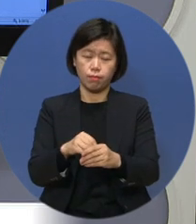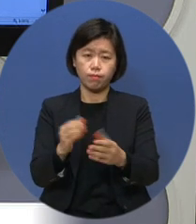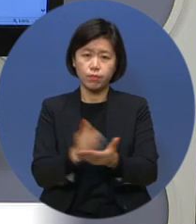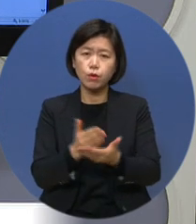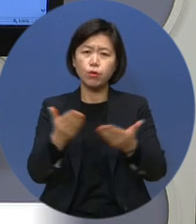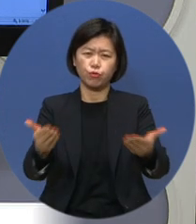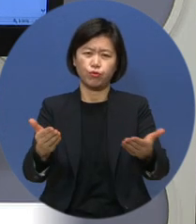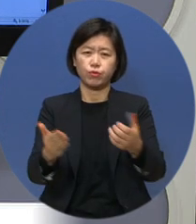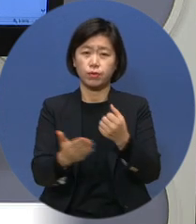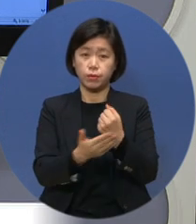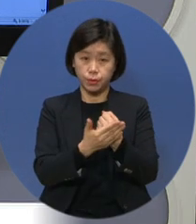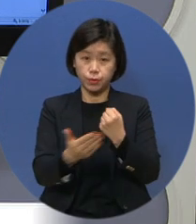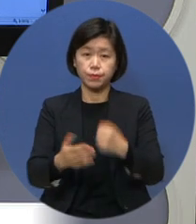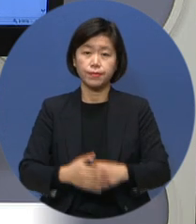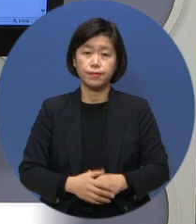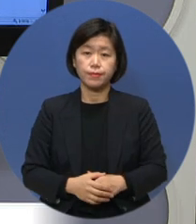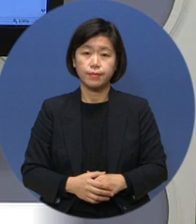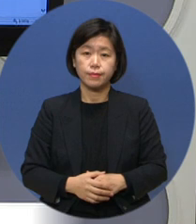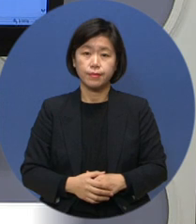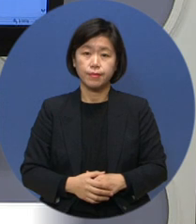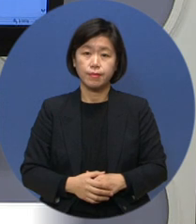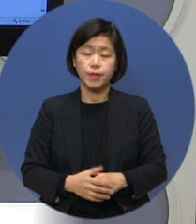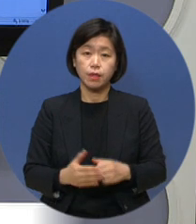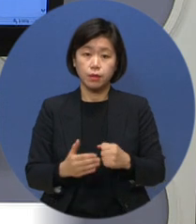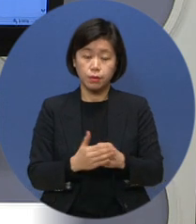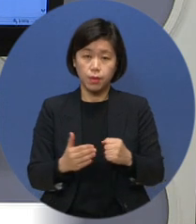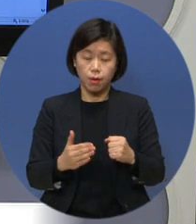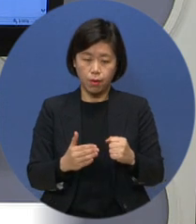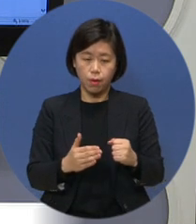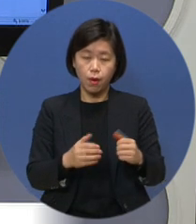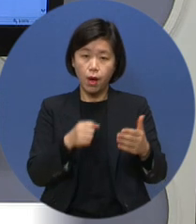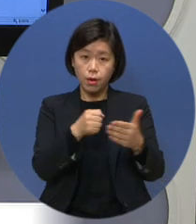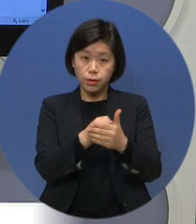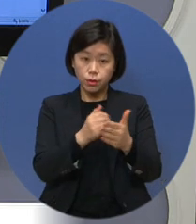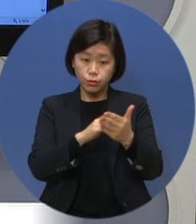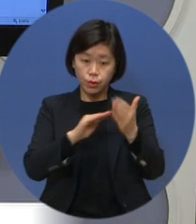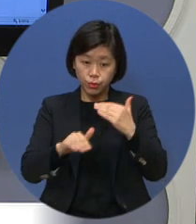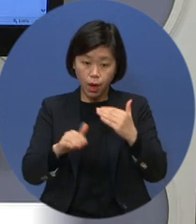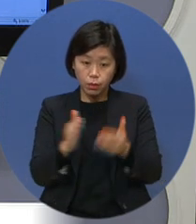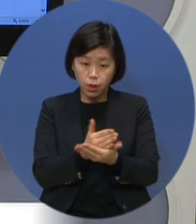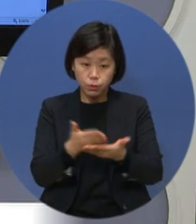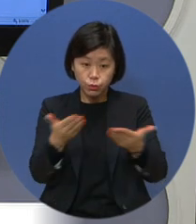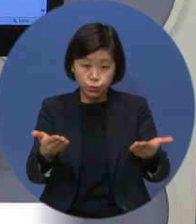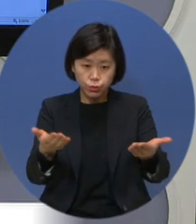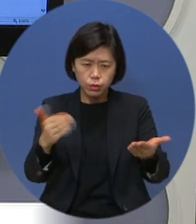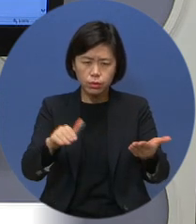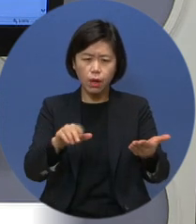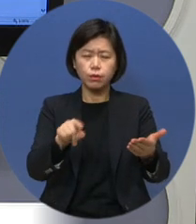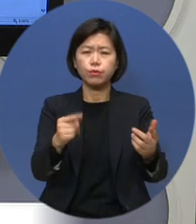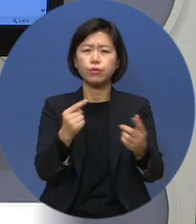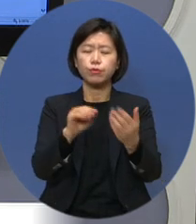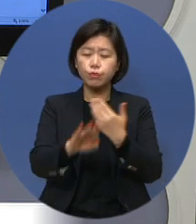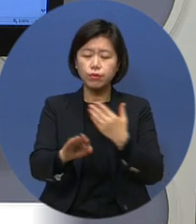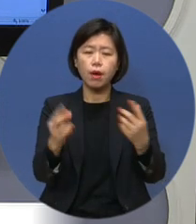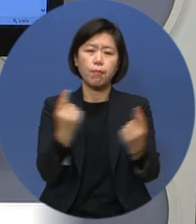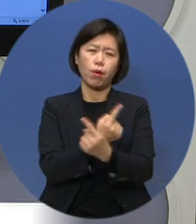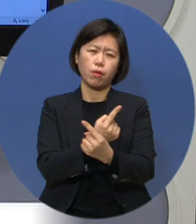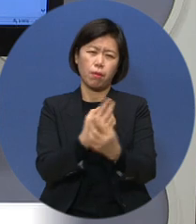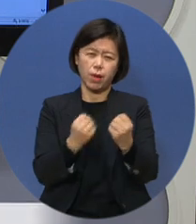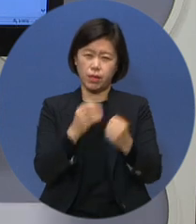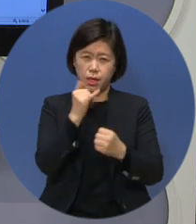지원금 환수 대상 은 지급 대상자 확정 2호 가구원 구성의 변동이 생긴 가구가 대부분 이라고